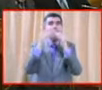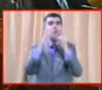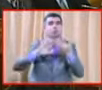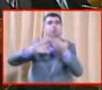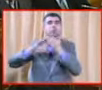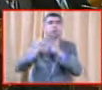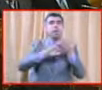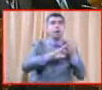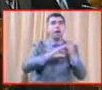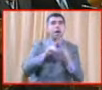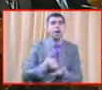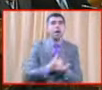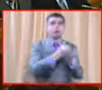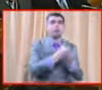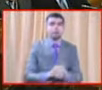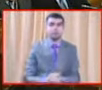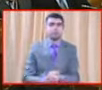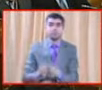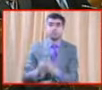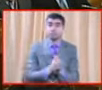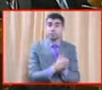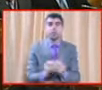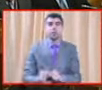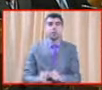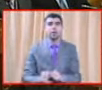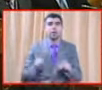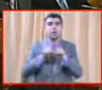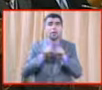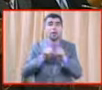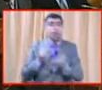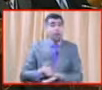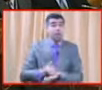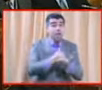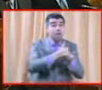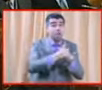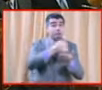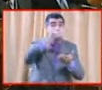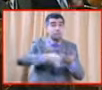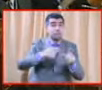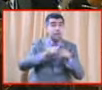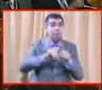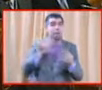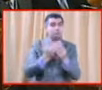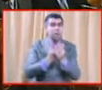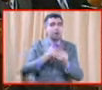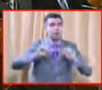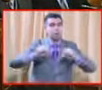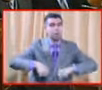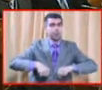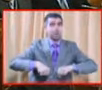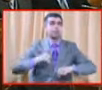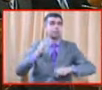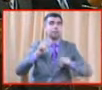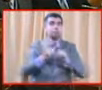الجمعيات. الملاحظة الثالثة، الدعم في الحقيقة تعطى بناء على مشاريع تقدم من طرف الجمعيات،